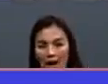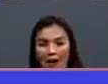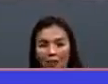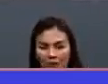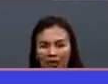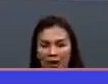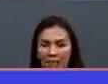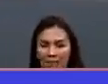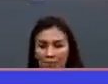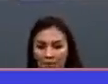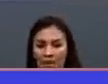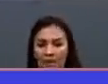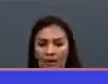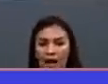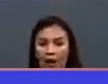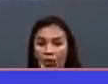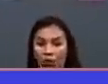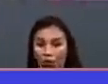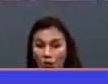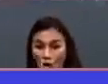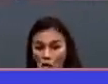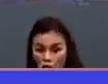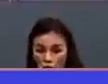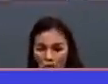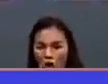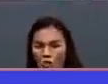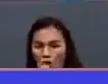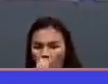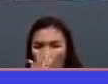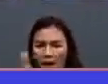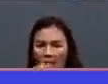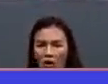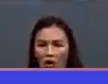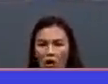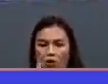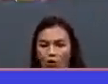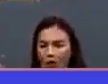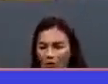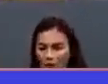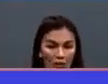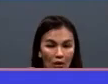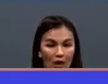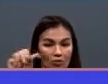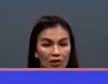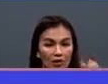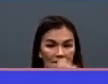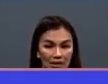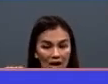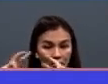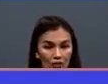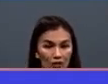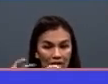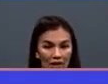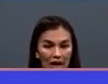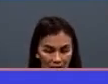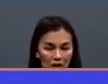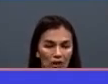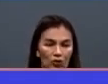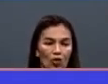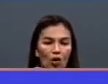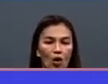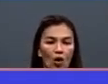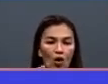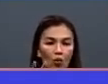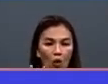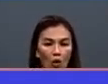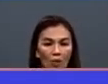ด้านนี้ในต่างประเทศขณะที่อีก 3โครงการนะคะโครงการที่ 4ถึงโครงการที่ 6เนี่ยเป็นแผนระยะกลางแล้ว